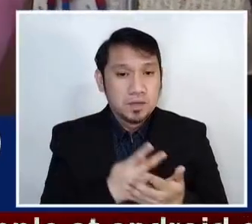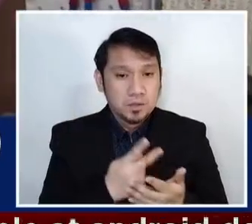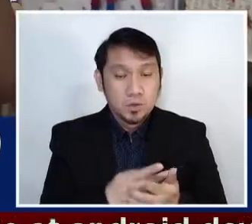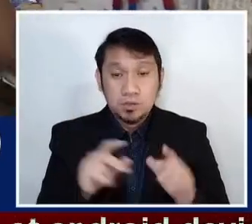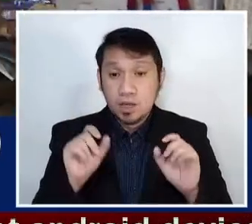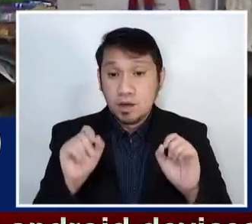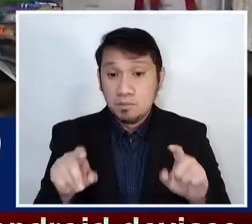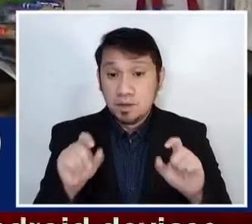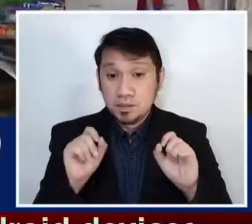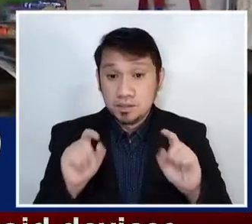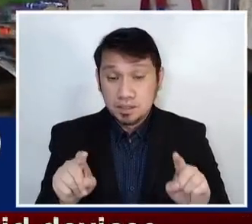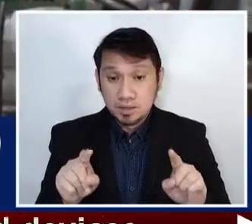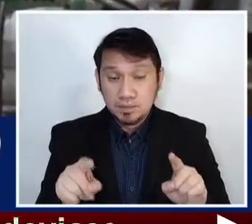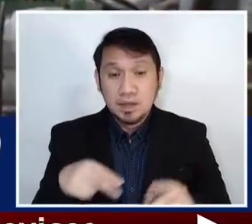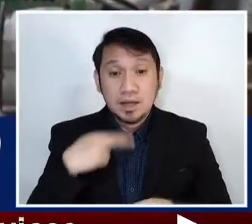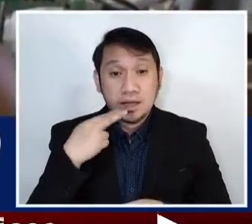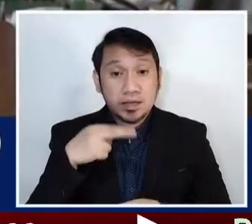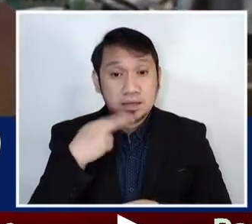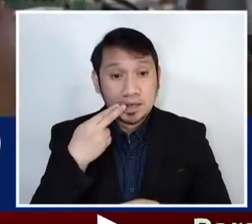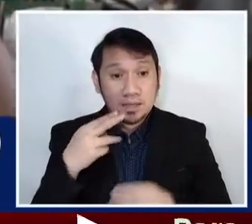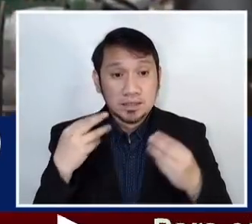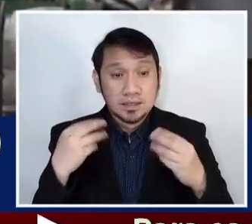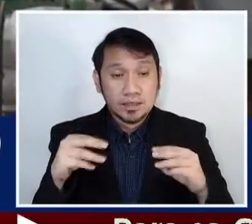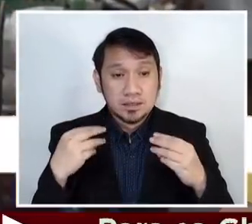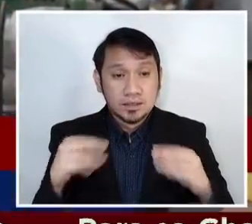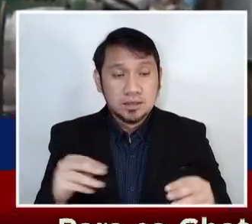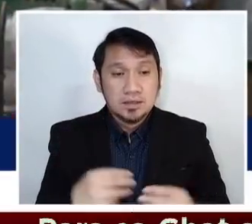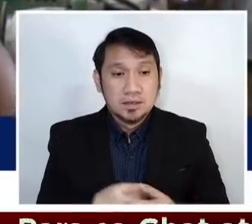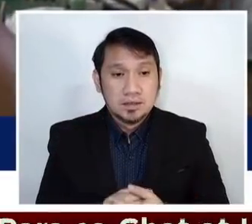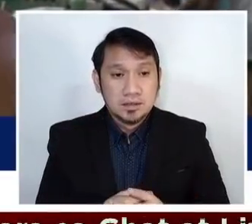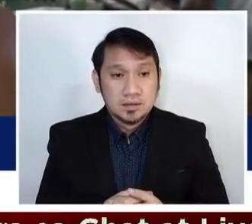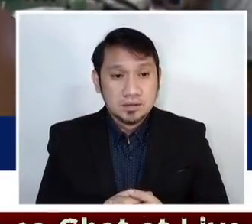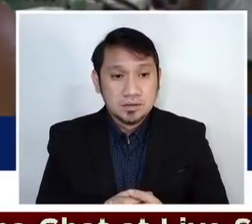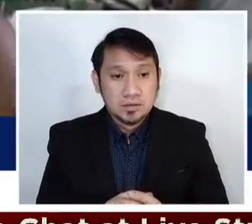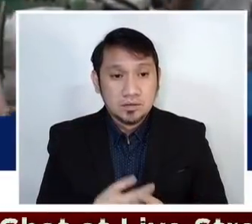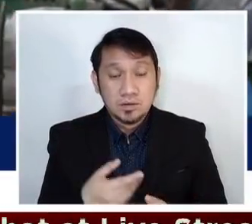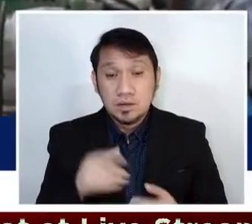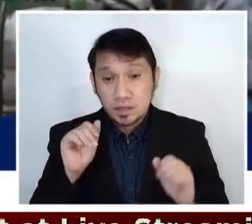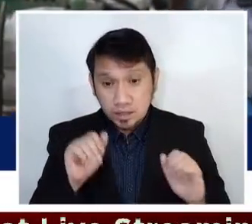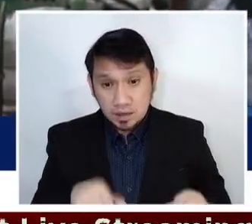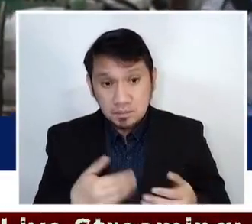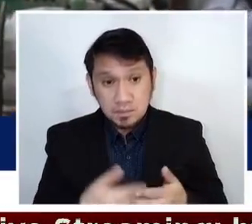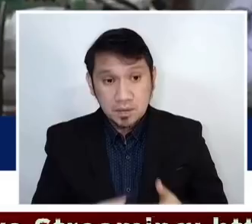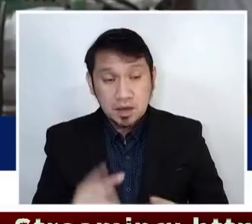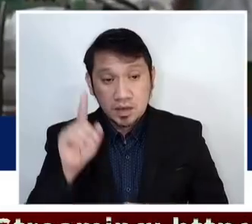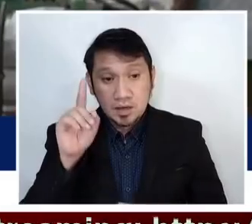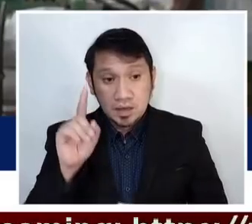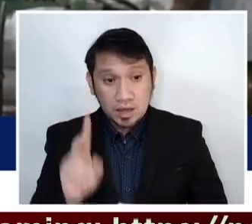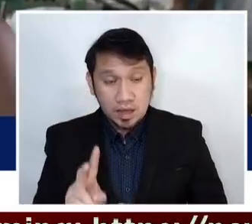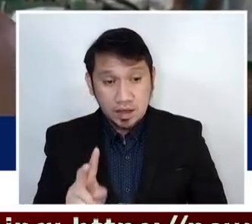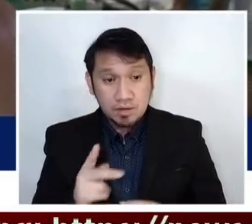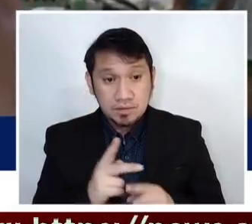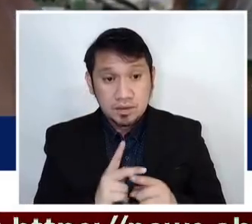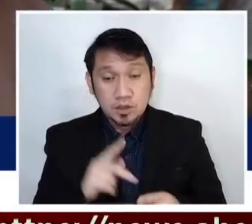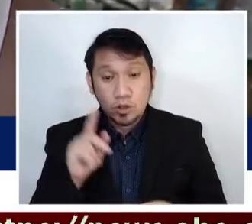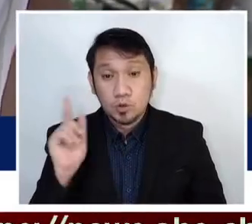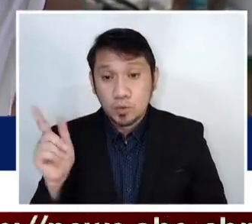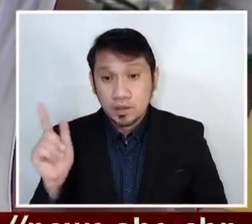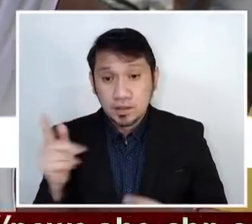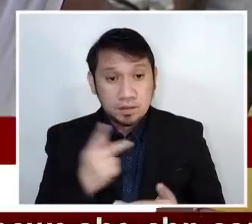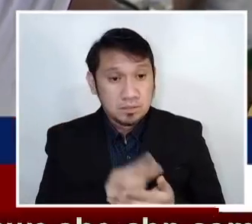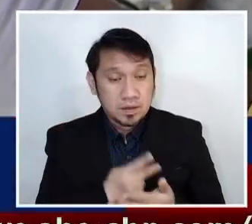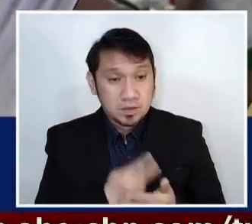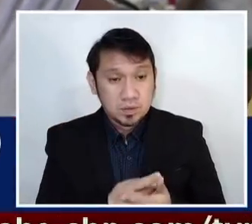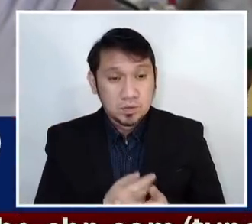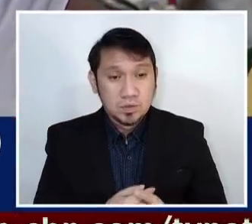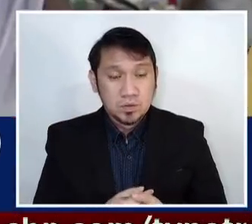ng commercial rice sa palengke. Makabili mo na kayo na kalahating kilo dito, 20 pesos. Hindi isang kilo eh. Ay, hindi